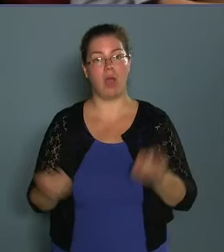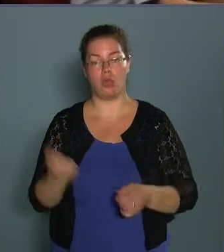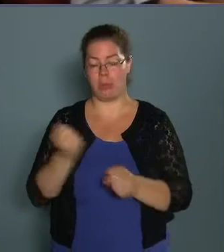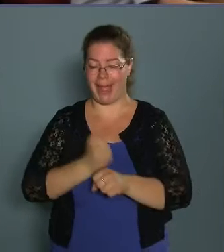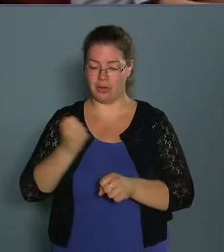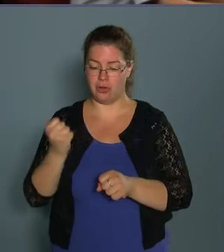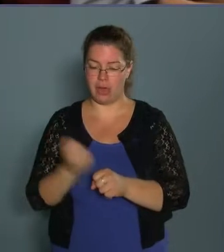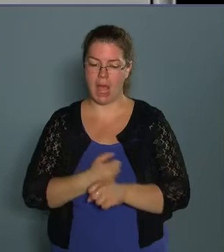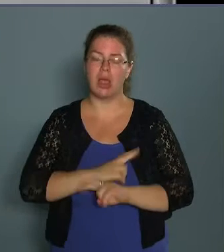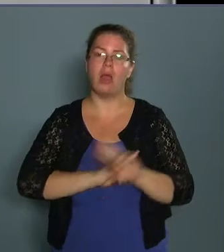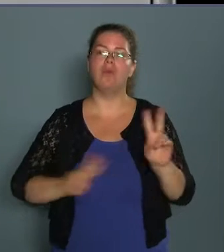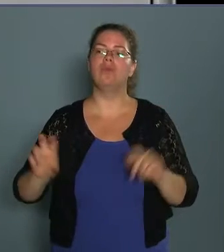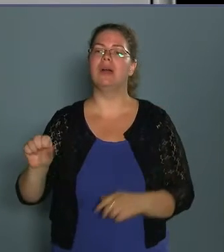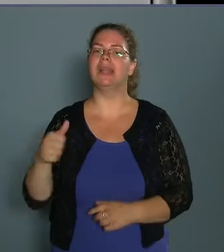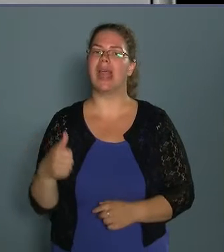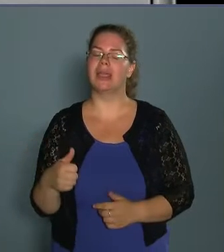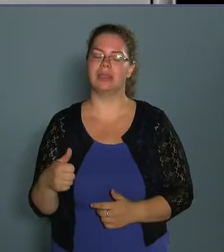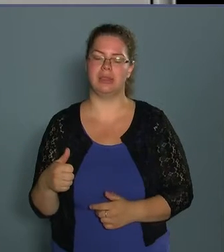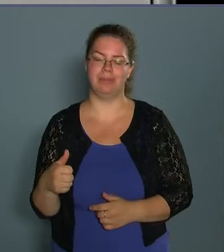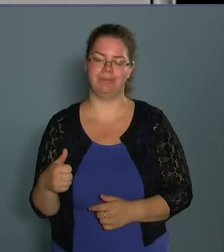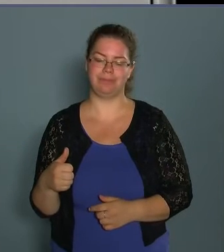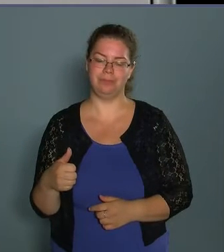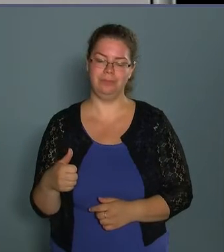megcsinálni. Van egy